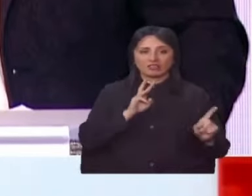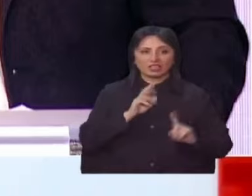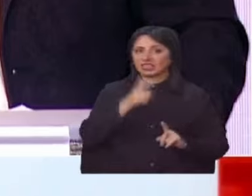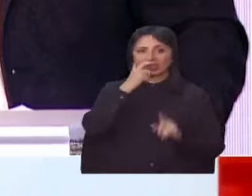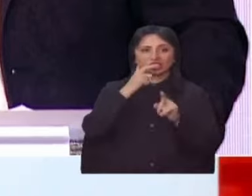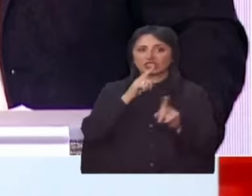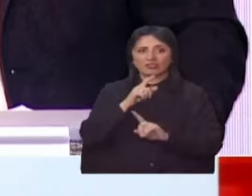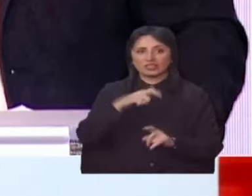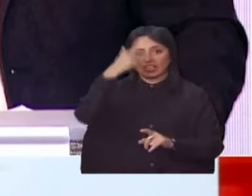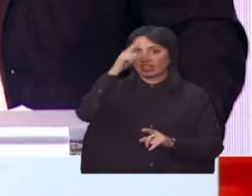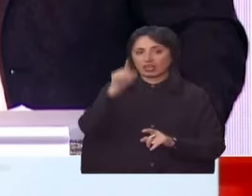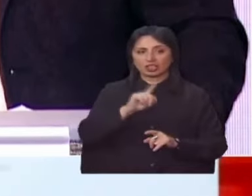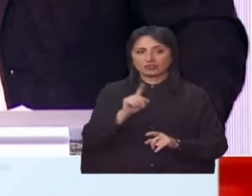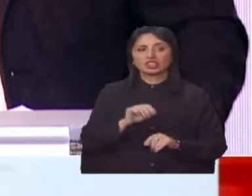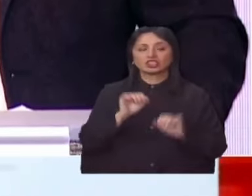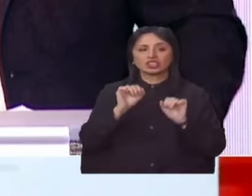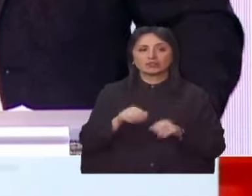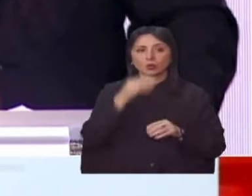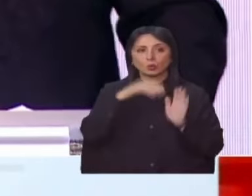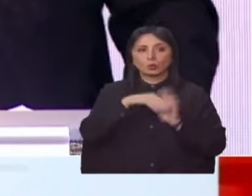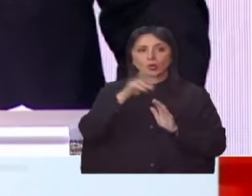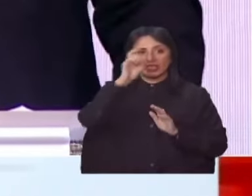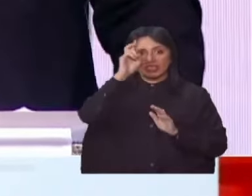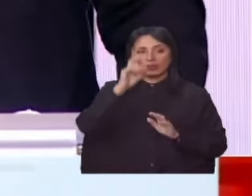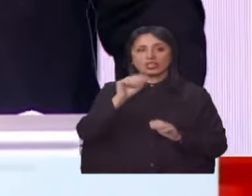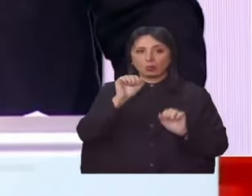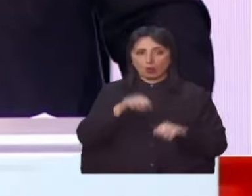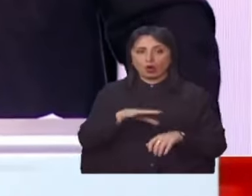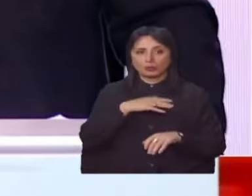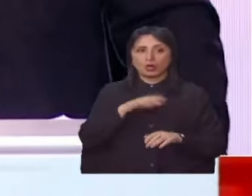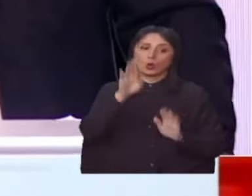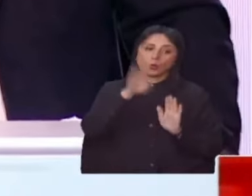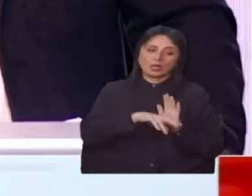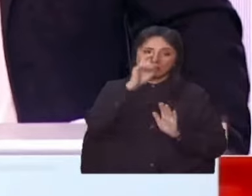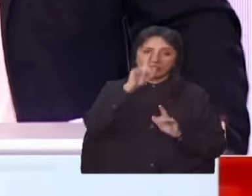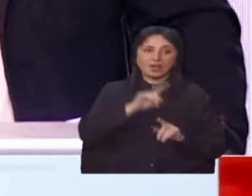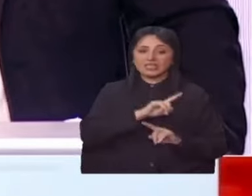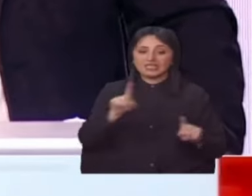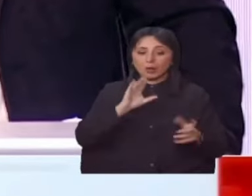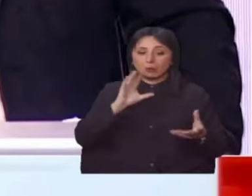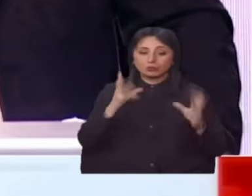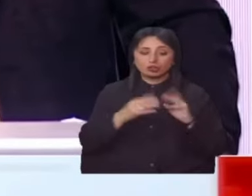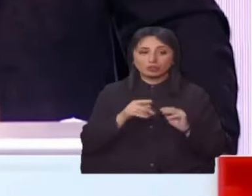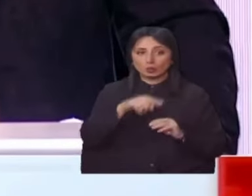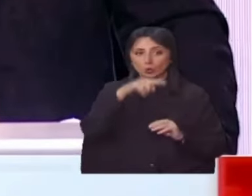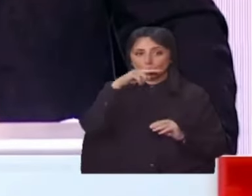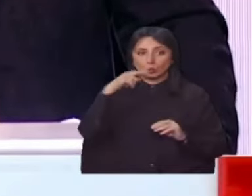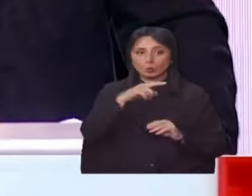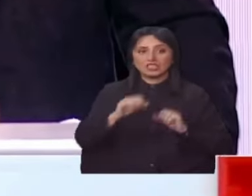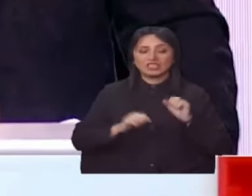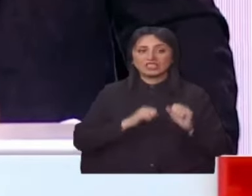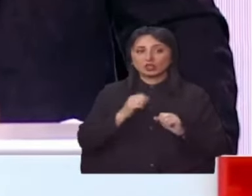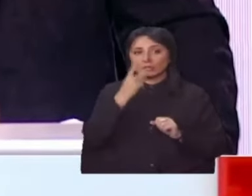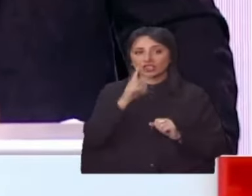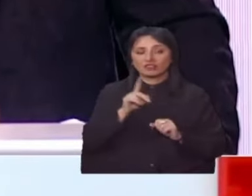მიხეილ საქართველოზე, არც ბიზნესმენშულზე. შეიძლება უკეთესი მთავრობები ყოლოდა, შეიძლება უარესი მთავრობები ყოლოდა, მაგრამ საბოლოო ჯამში რუსეთის ბუნება, მათ შორის